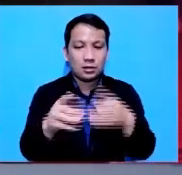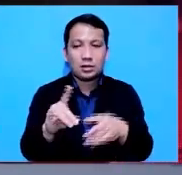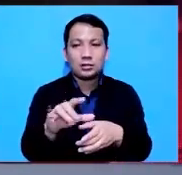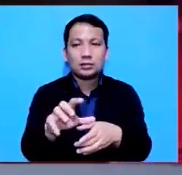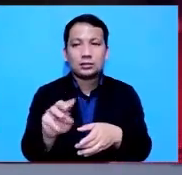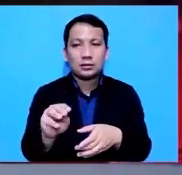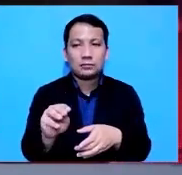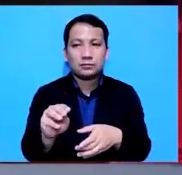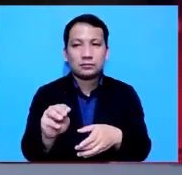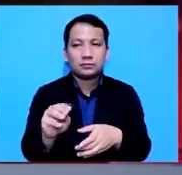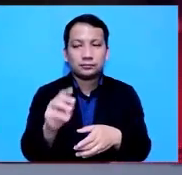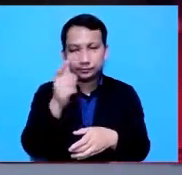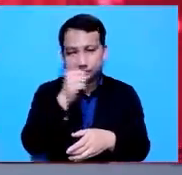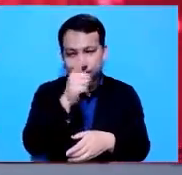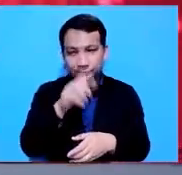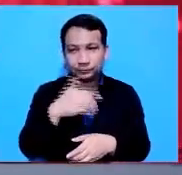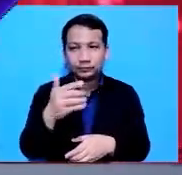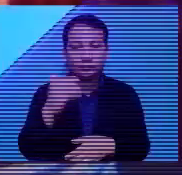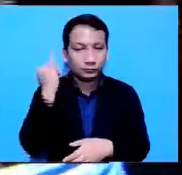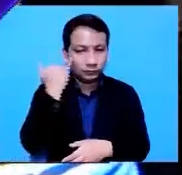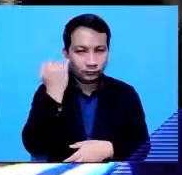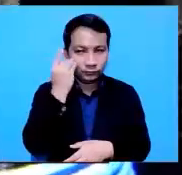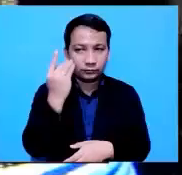frontline ng balitang yan si Jenny Dongon.